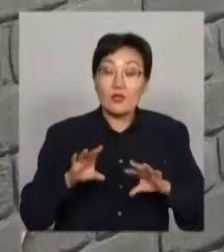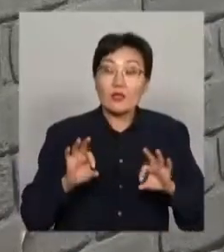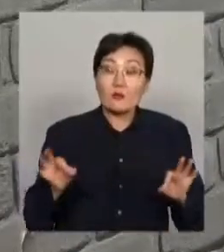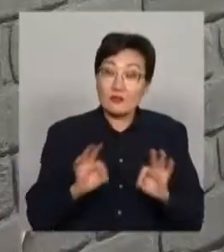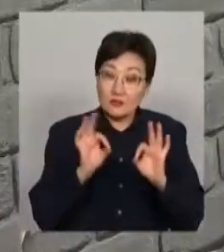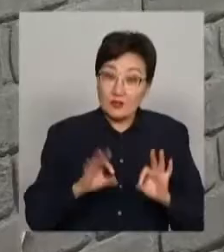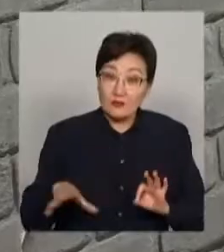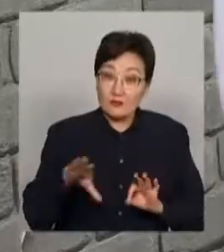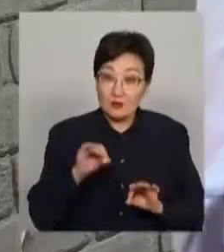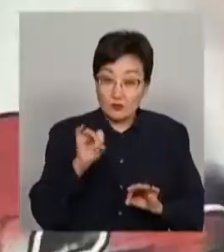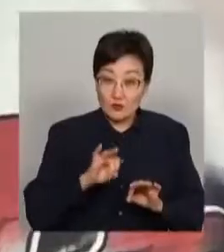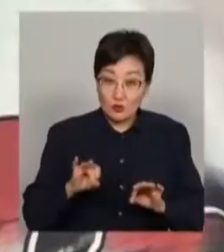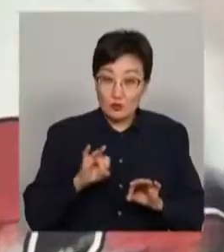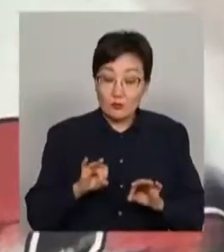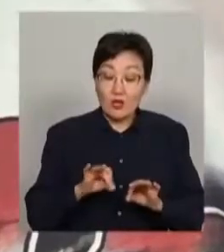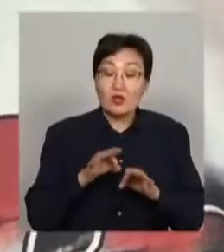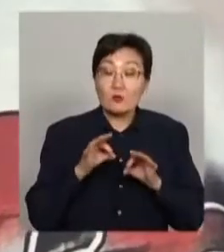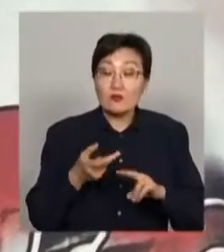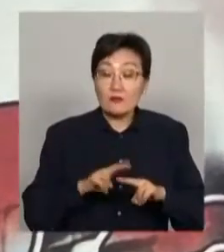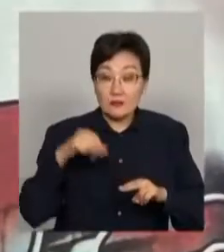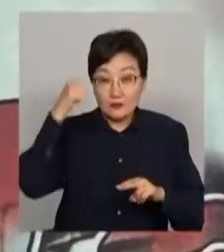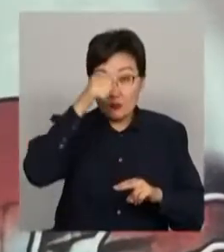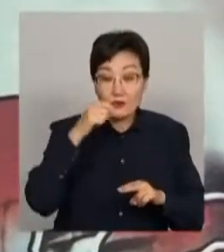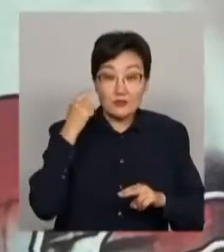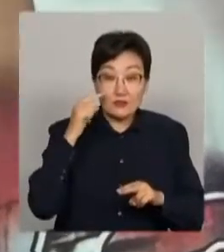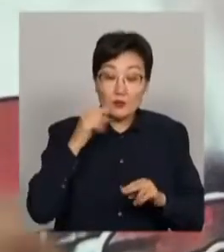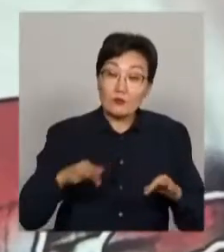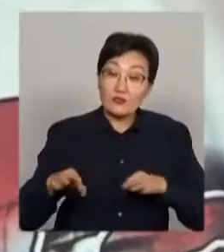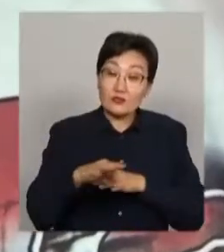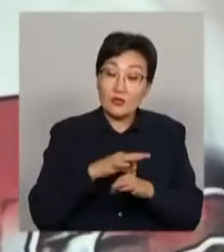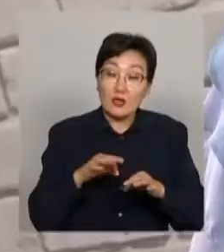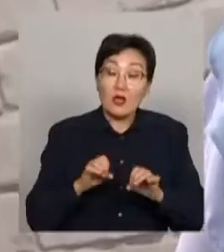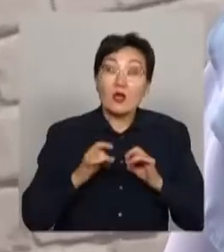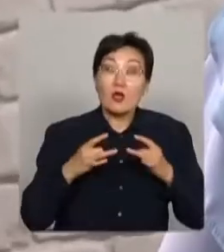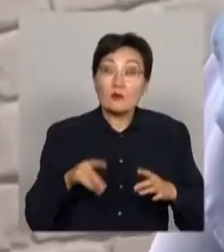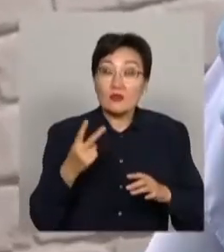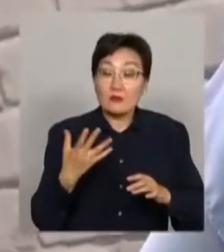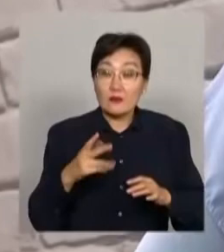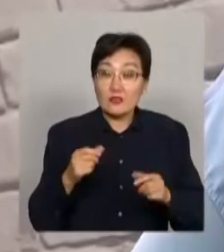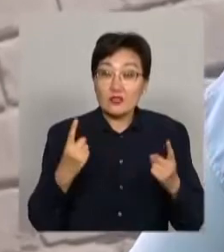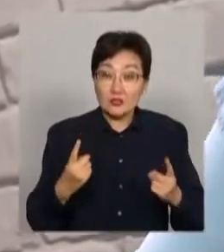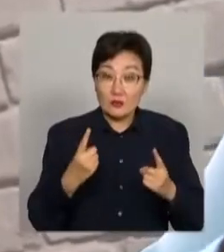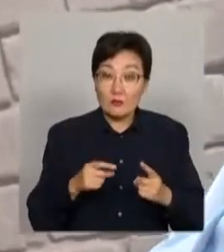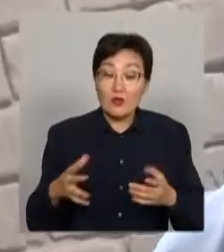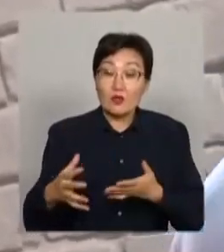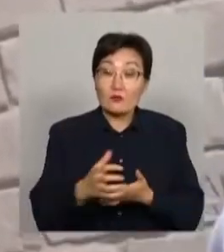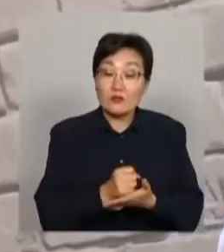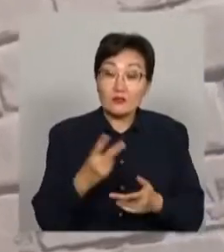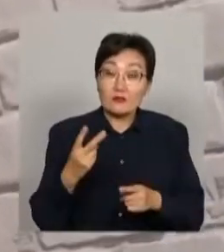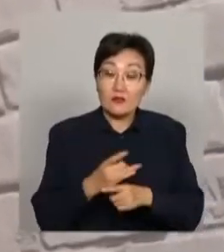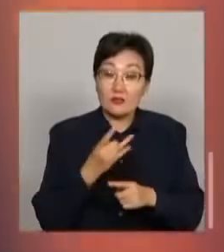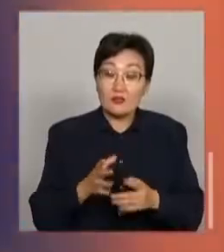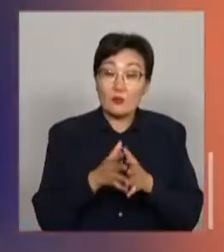за всю его историю. Отметим, в этом году американский проект отмечает 25-летний юбилей и собрал в два раза